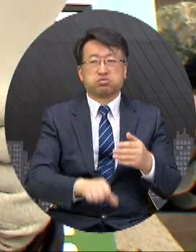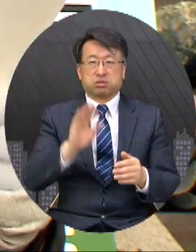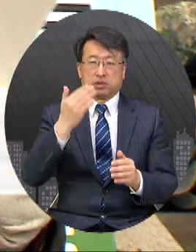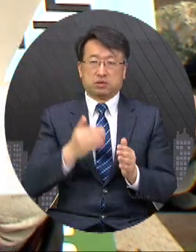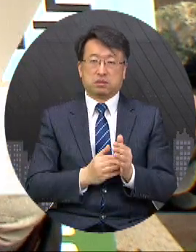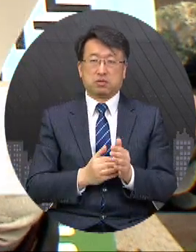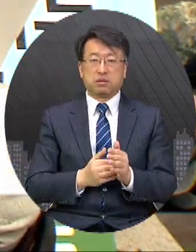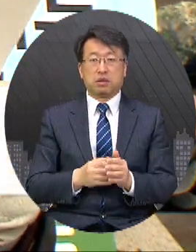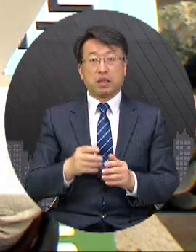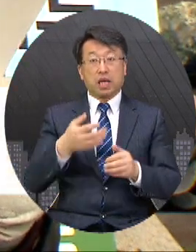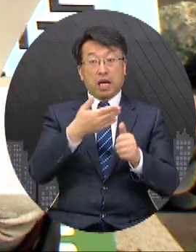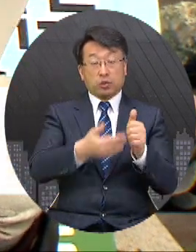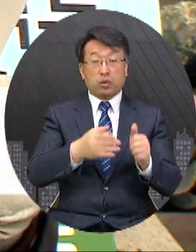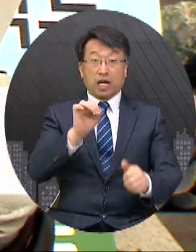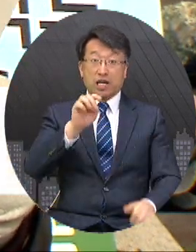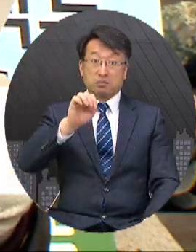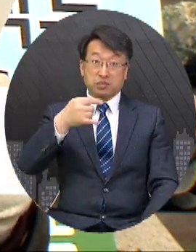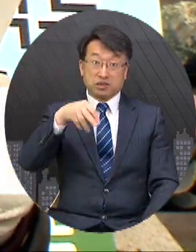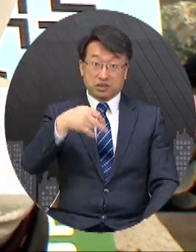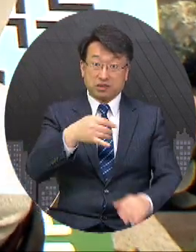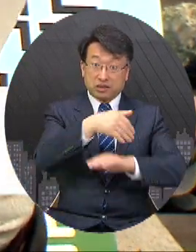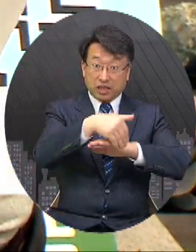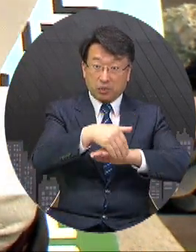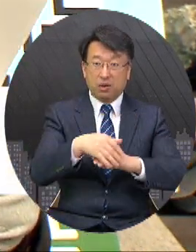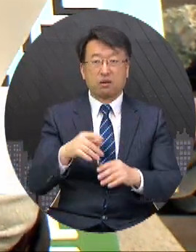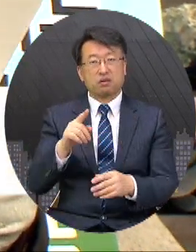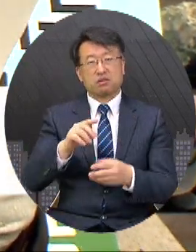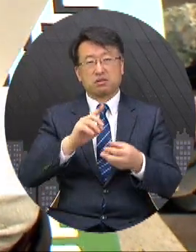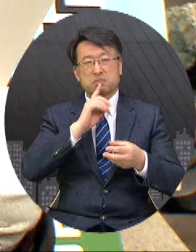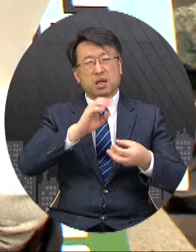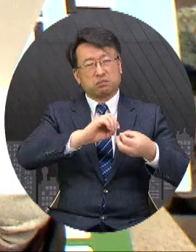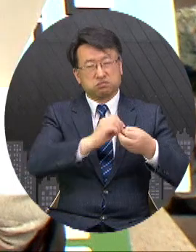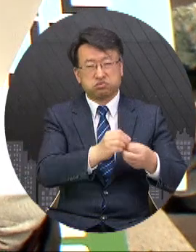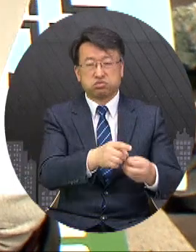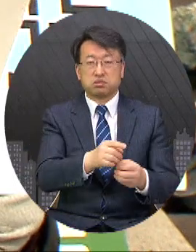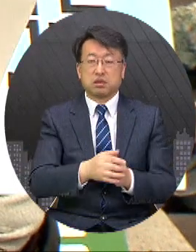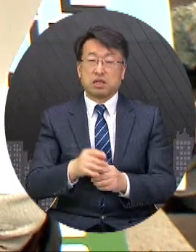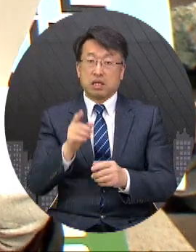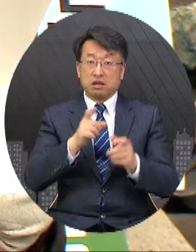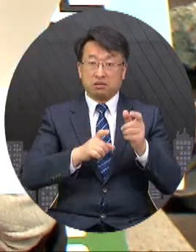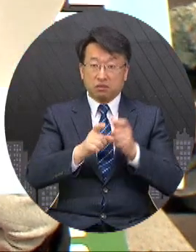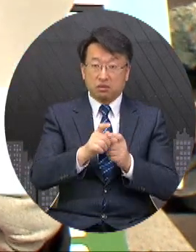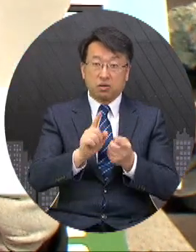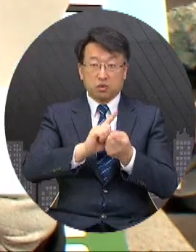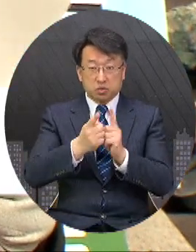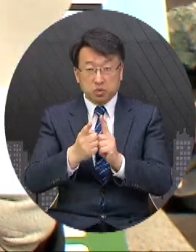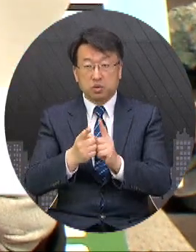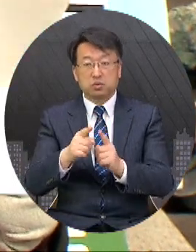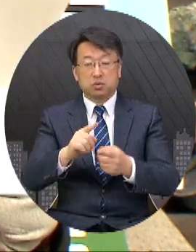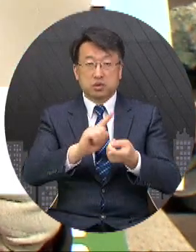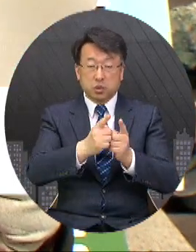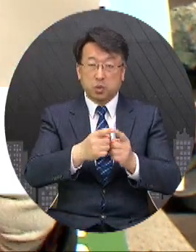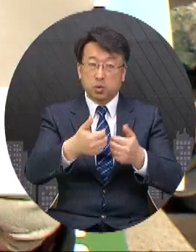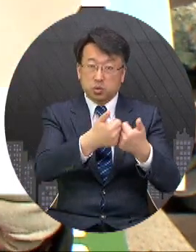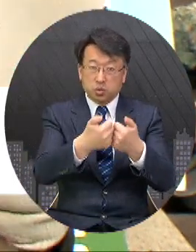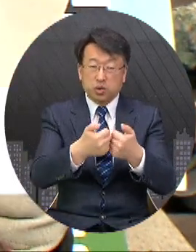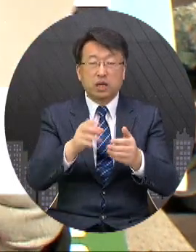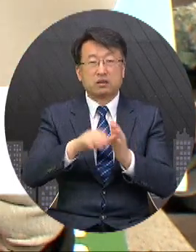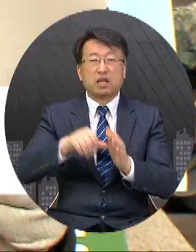하동군의 알프스 프로젝트는 무모했습니다. 한 걸음 모델 상생조정기구는 상생과